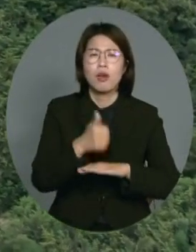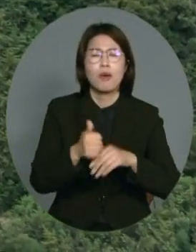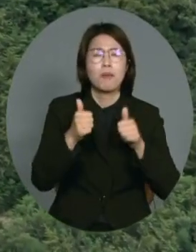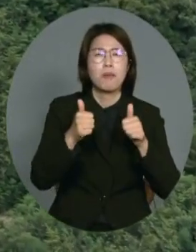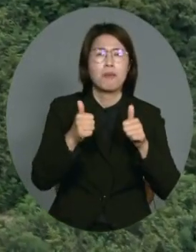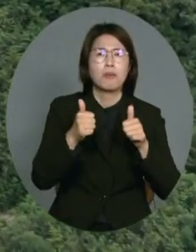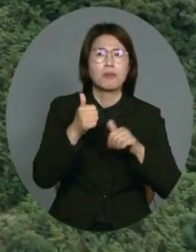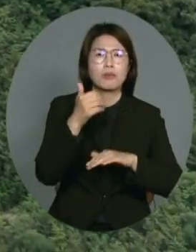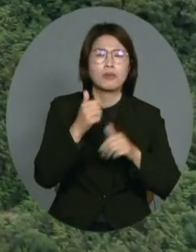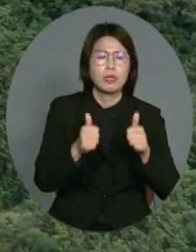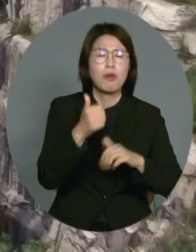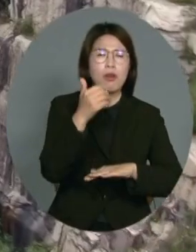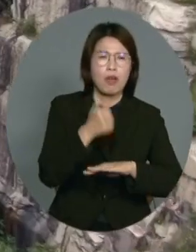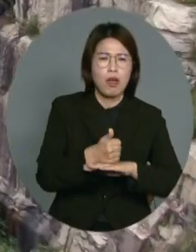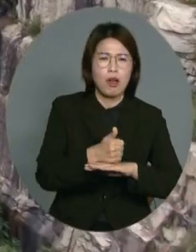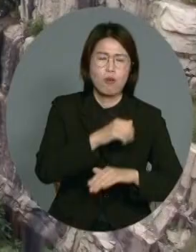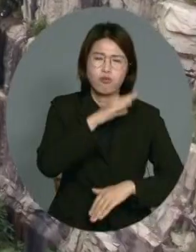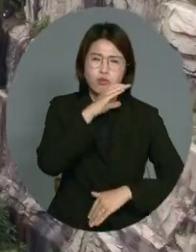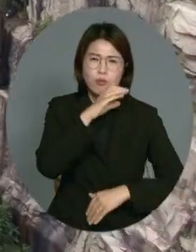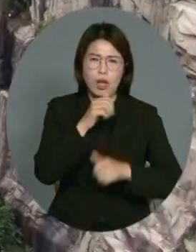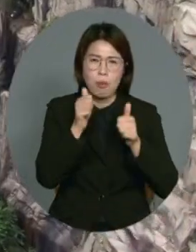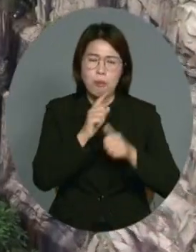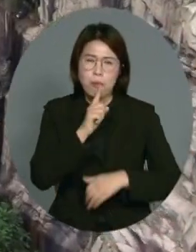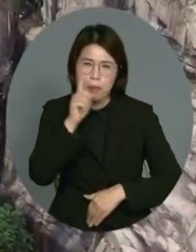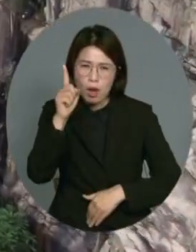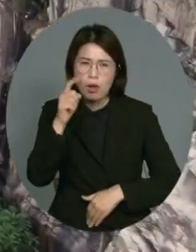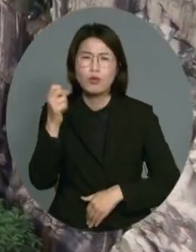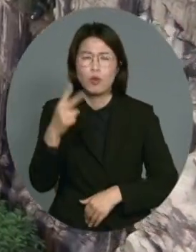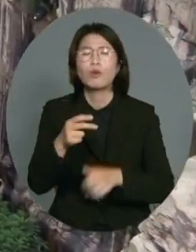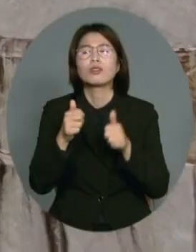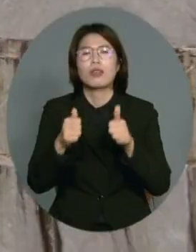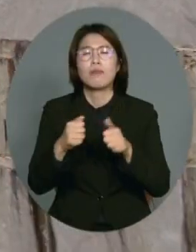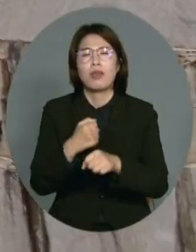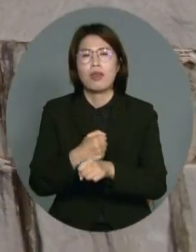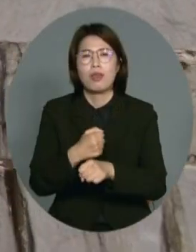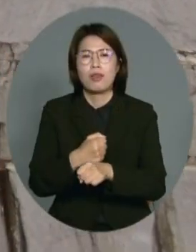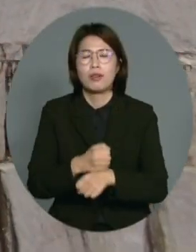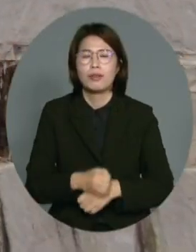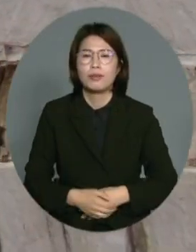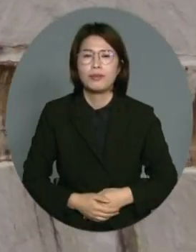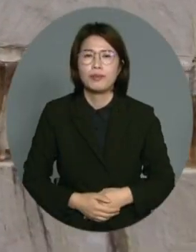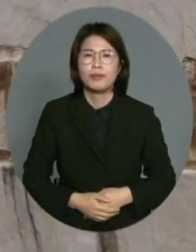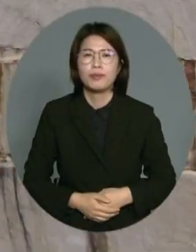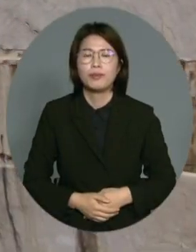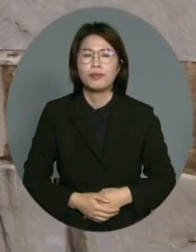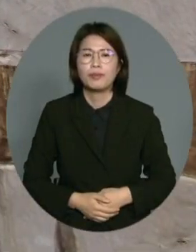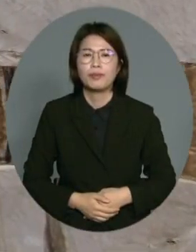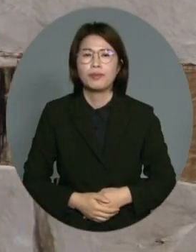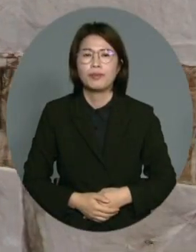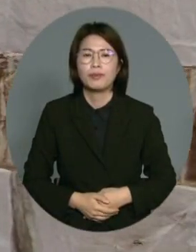불복하고 항소를 제기해 다시 한번 법원의 판단을 받게 됐습니다 MBC 뉴스 김서연입니다